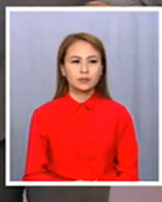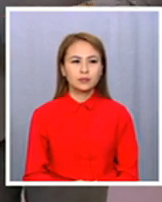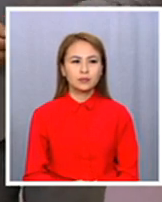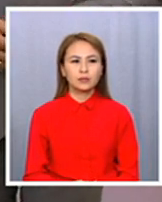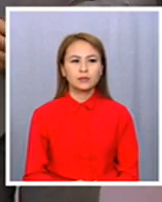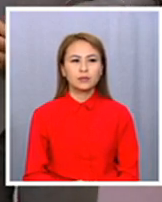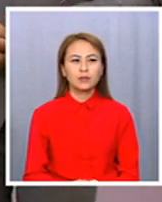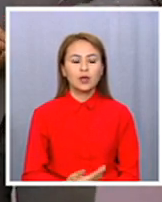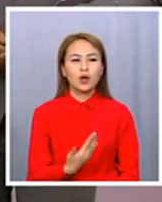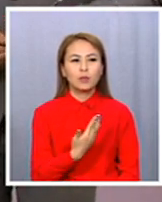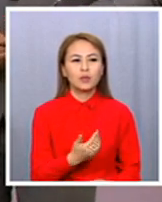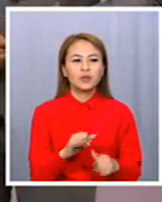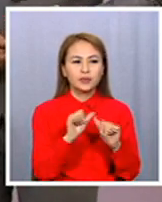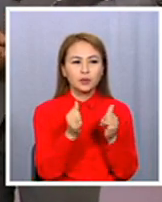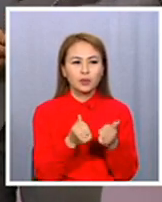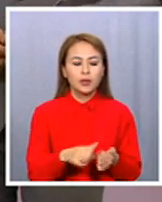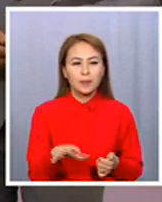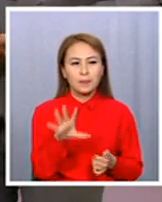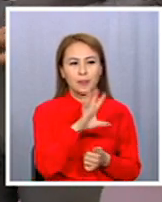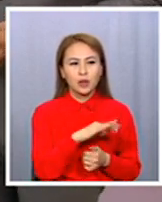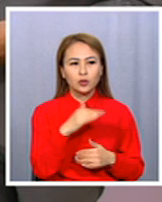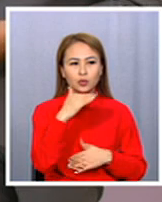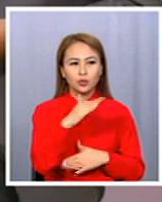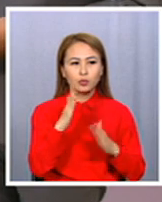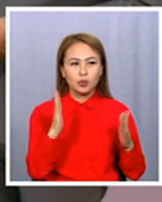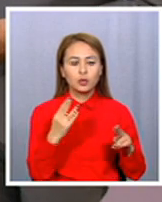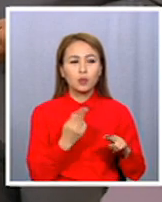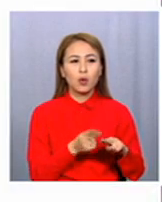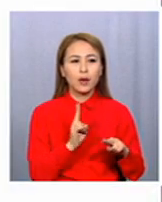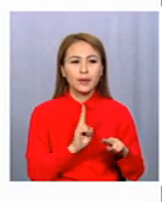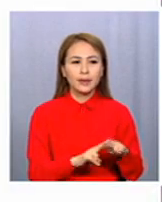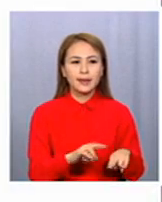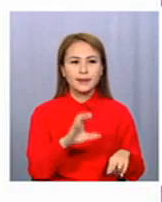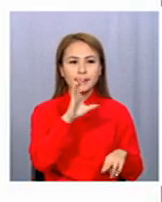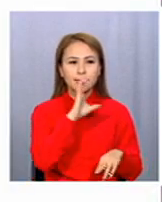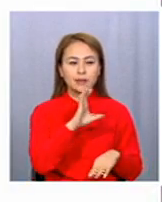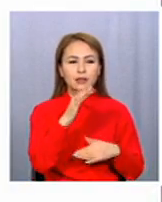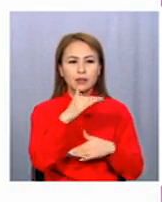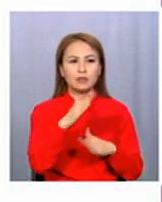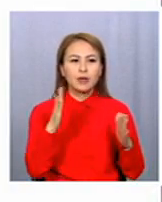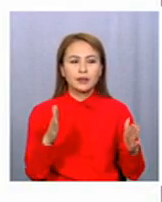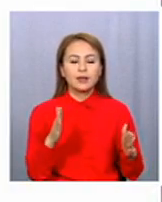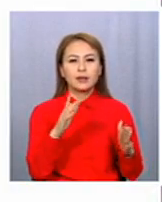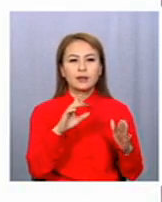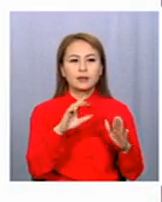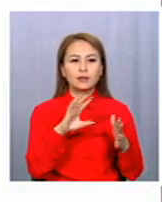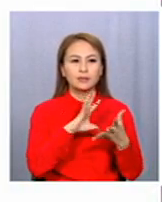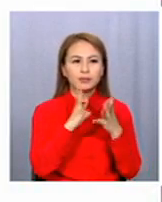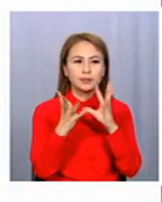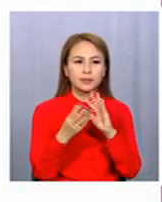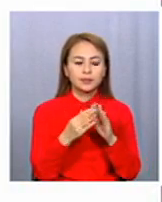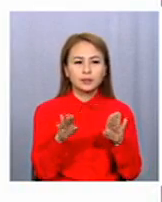Бұл фигуралардың барлығы төрт бұрыштар болғандықтан, С жиынының элементтері болып табылады.